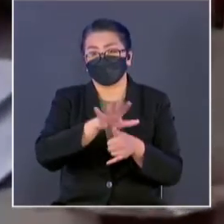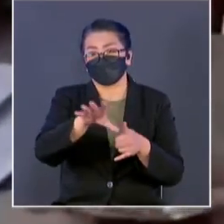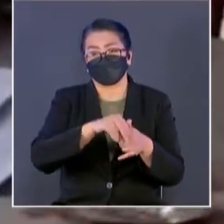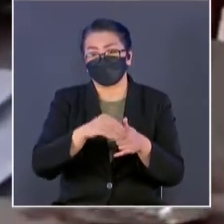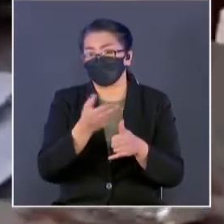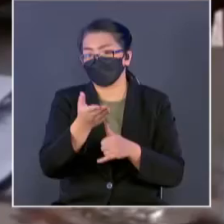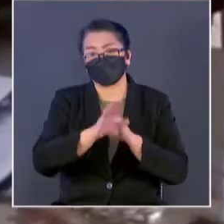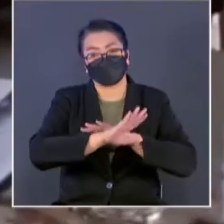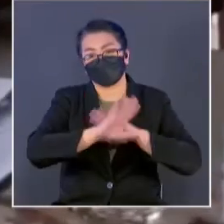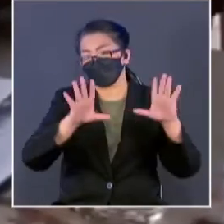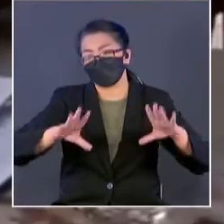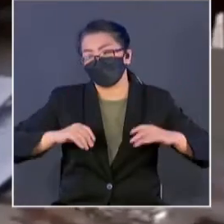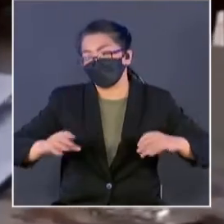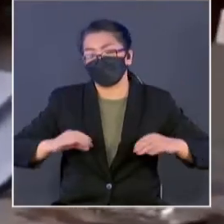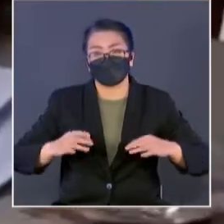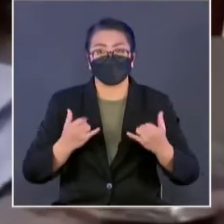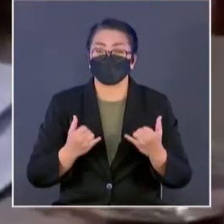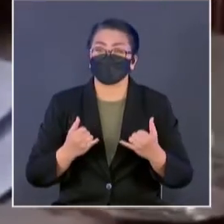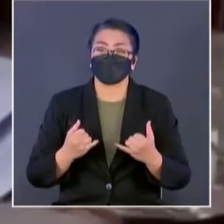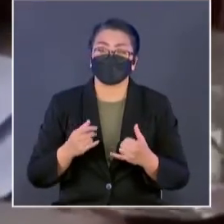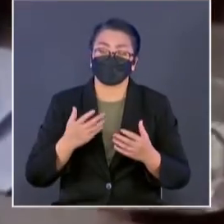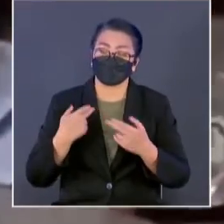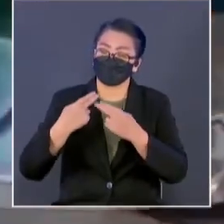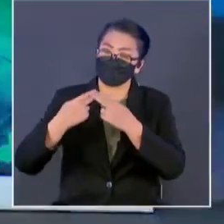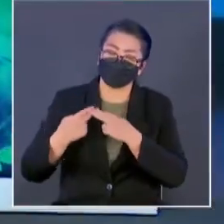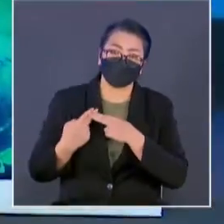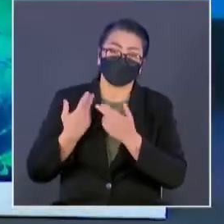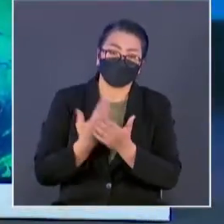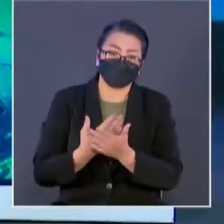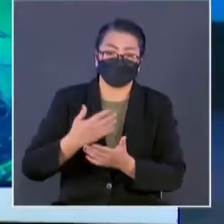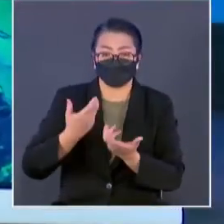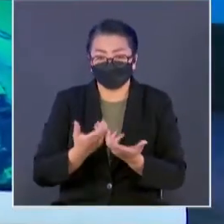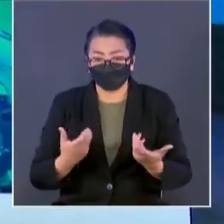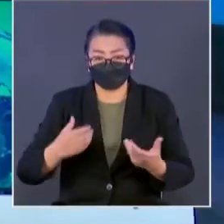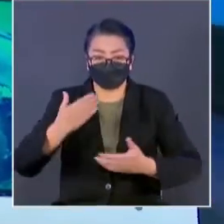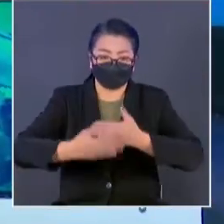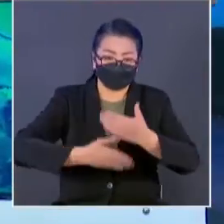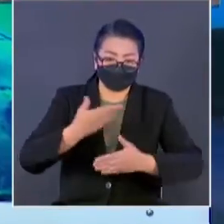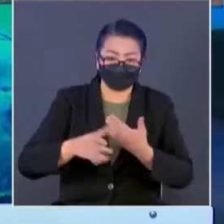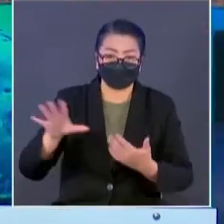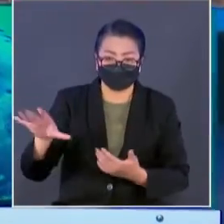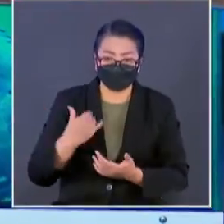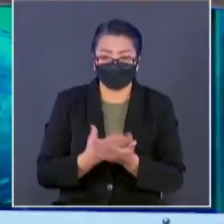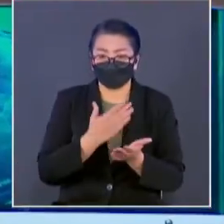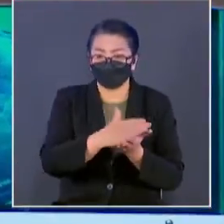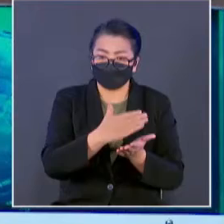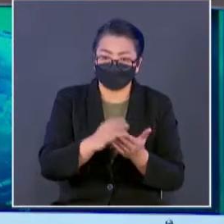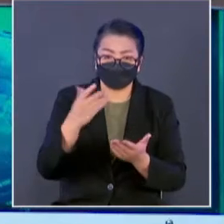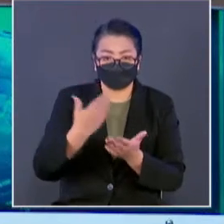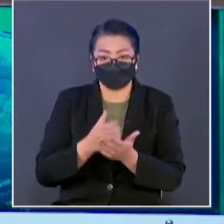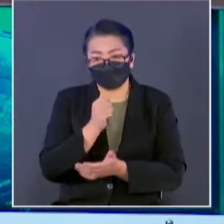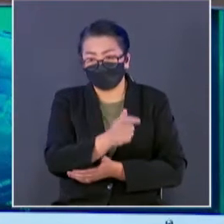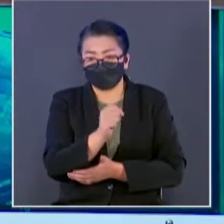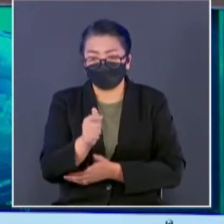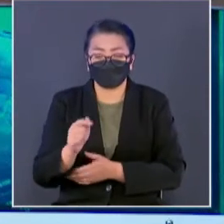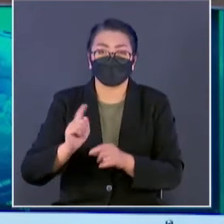างที่เมื่อวานที่พี่เอกได้รายงานไปบอกว่าทางโรงแรมแห่งนี้ก็ต้องขายทรัพย์สินบางส่วนเพื่อที่จะนำมาใช้จ่ายภายในนะคะ พยายามจะ